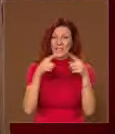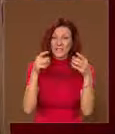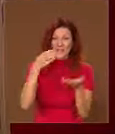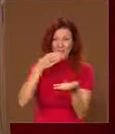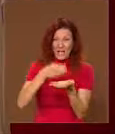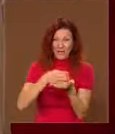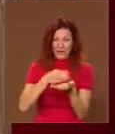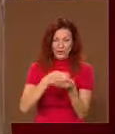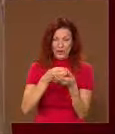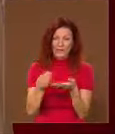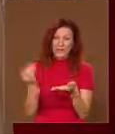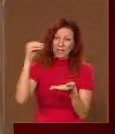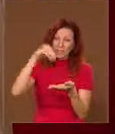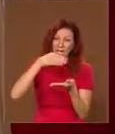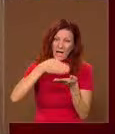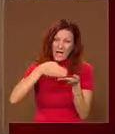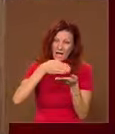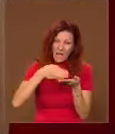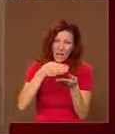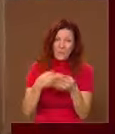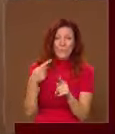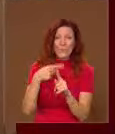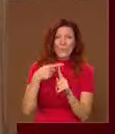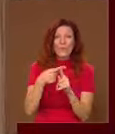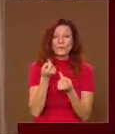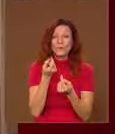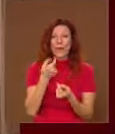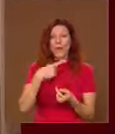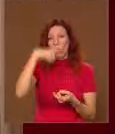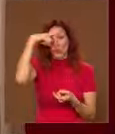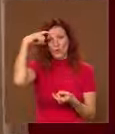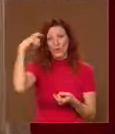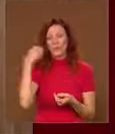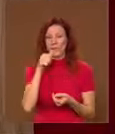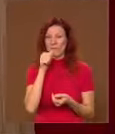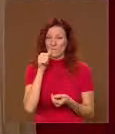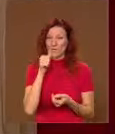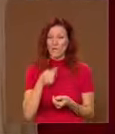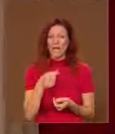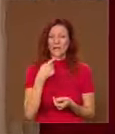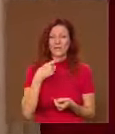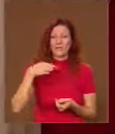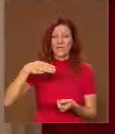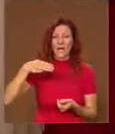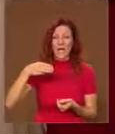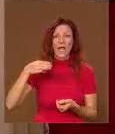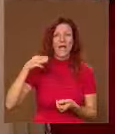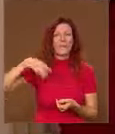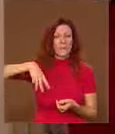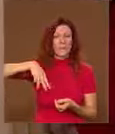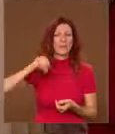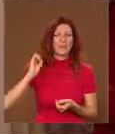Виждаме в момента доливането на теплота, топла вода, която